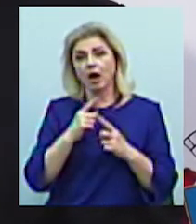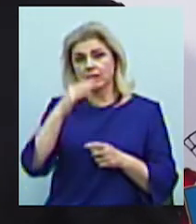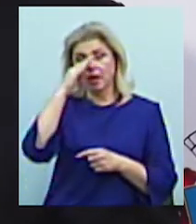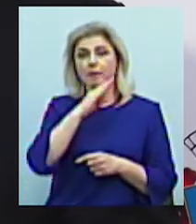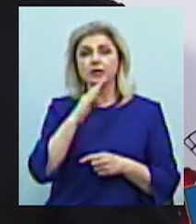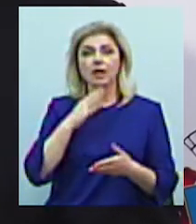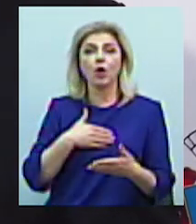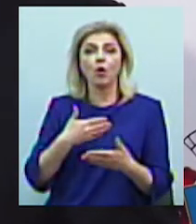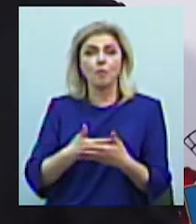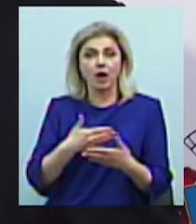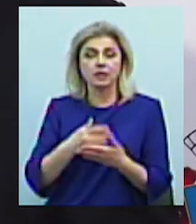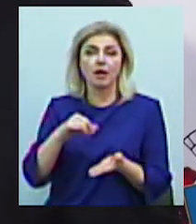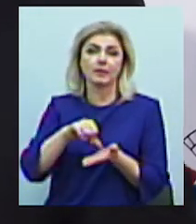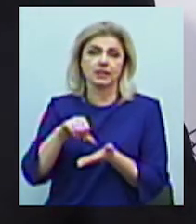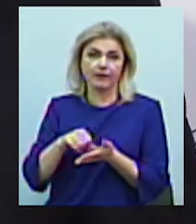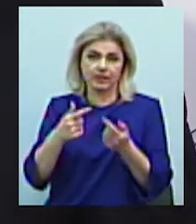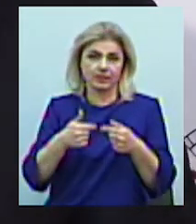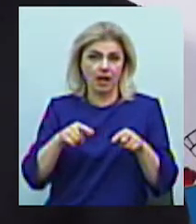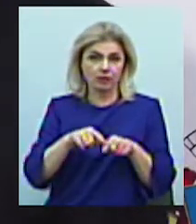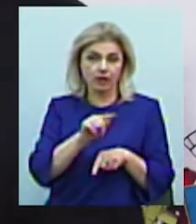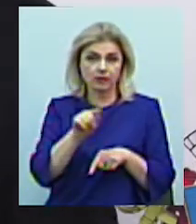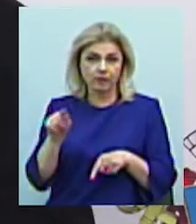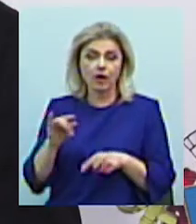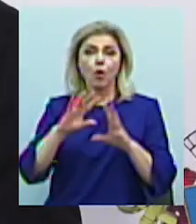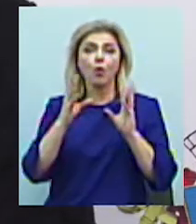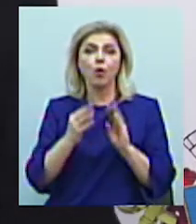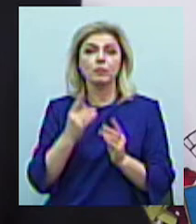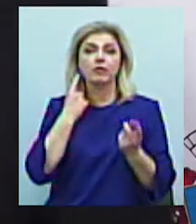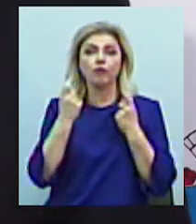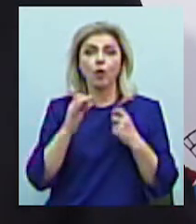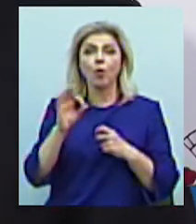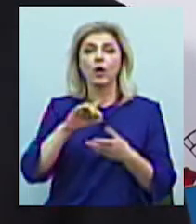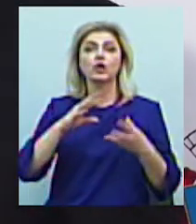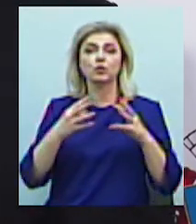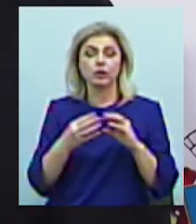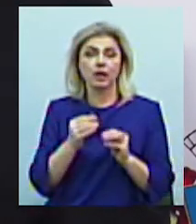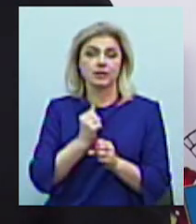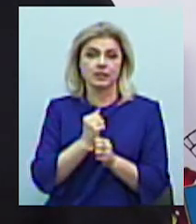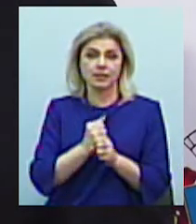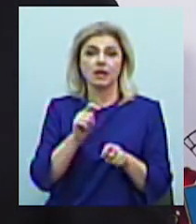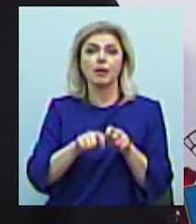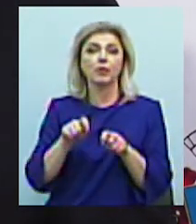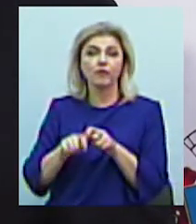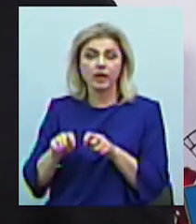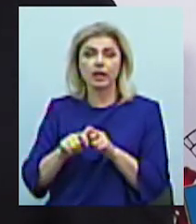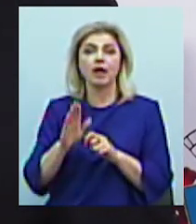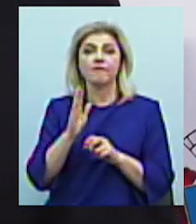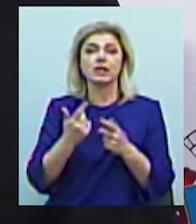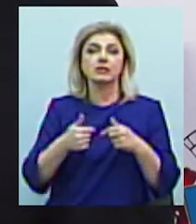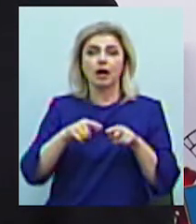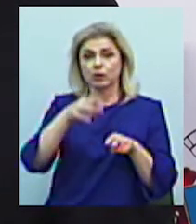батьківської громадськості, представників закладів. Узагальнену інформацію про результати проведення стану організації харчування в закладах